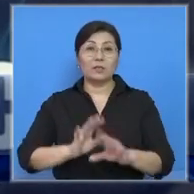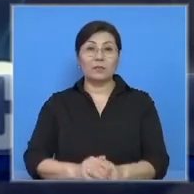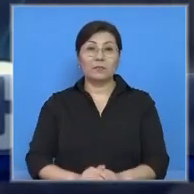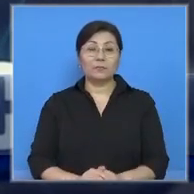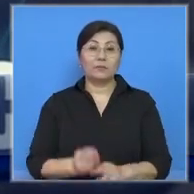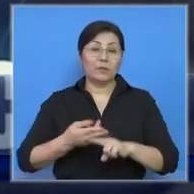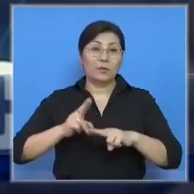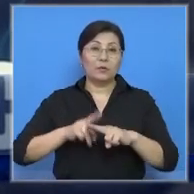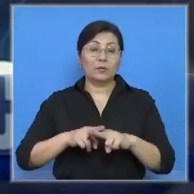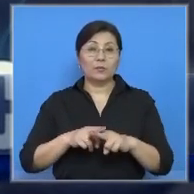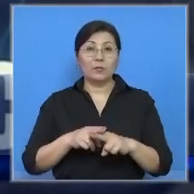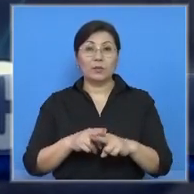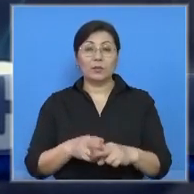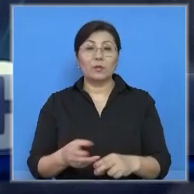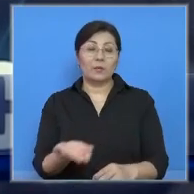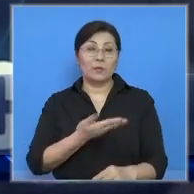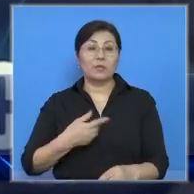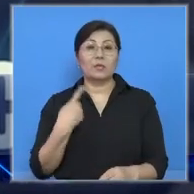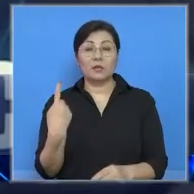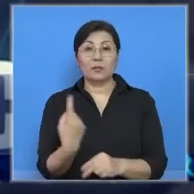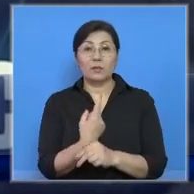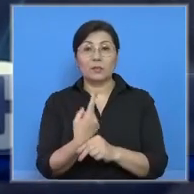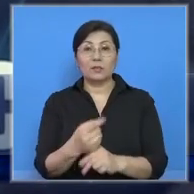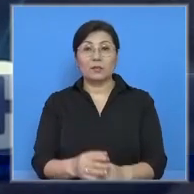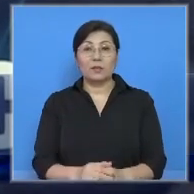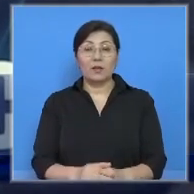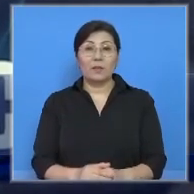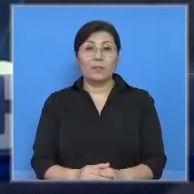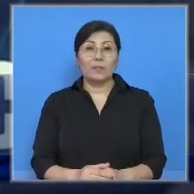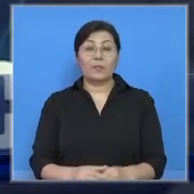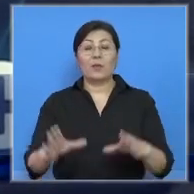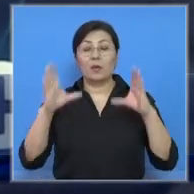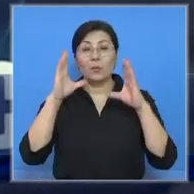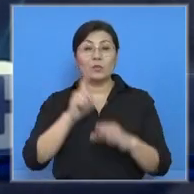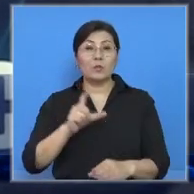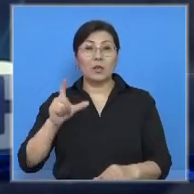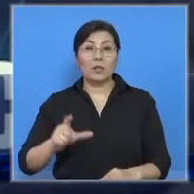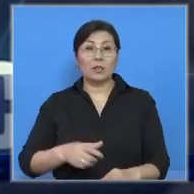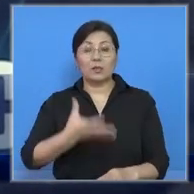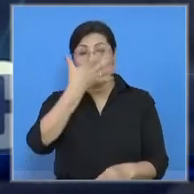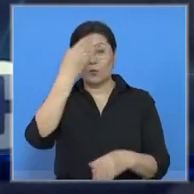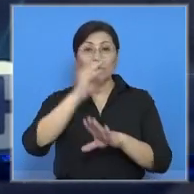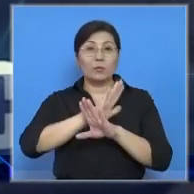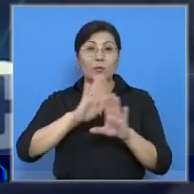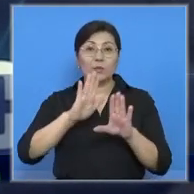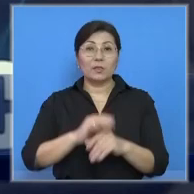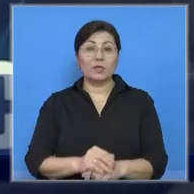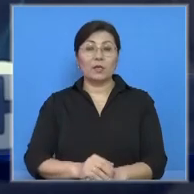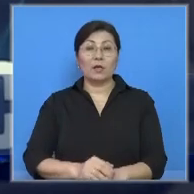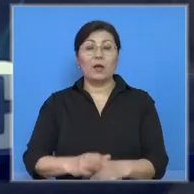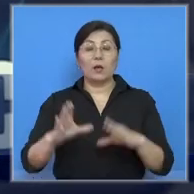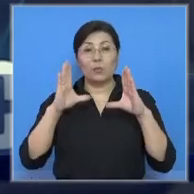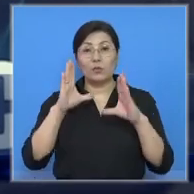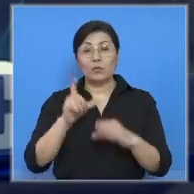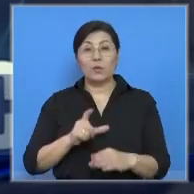сондықтан жалпы біз енді ең бірінші мұсылман халық екенімізді есімізден шығармауымыз керек. Яғни мұсылманның